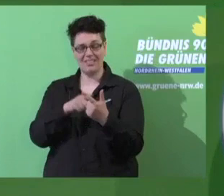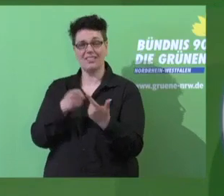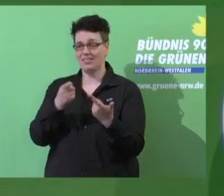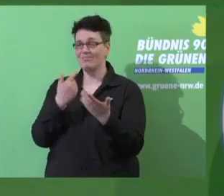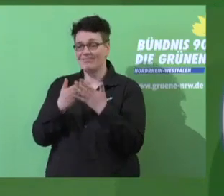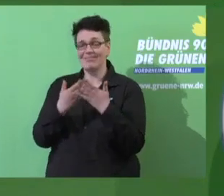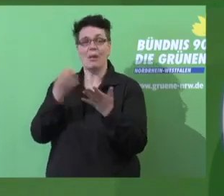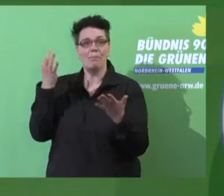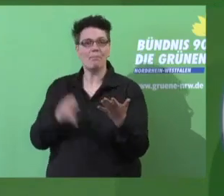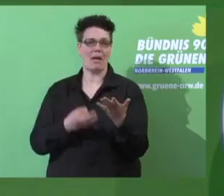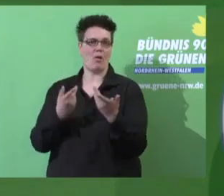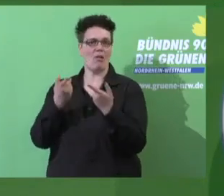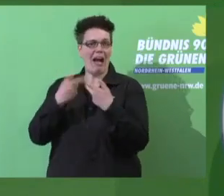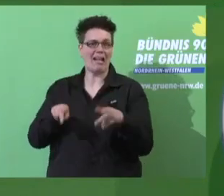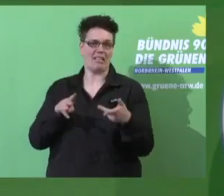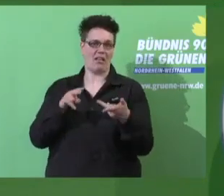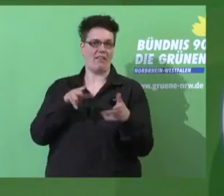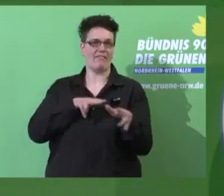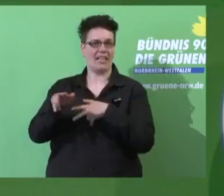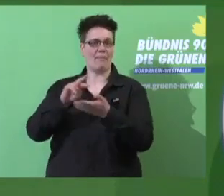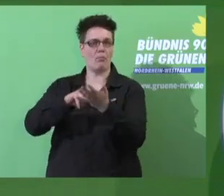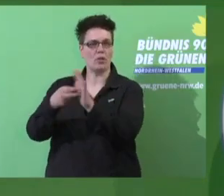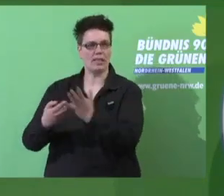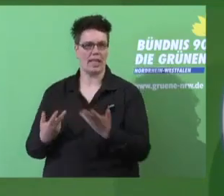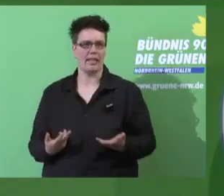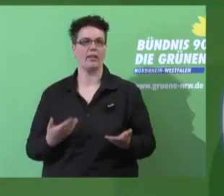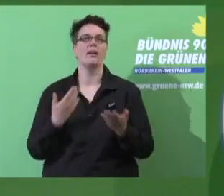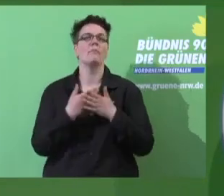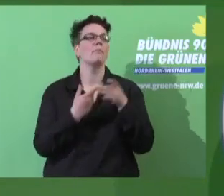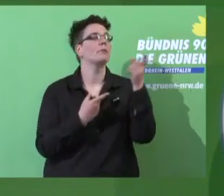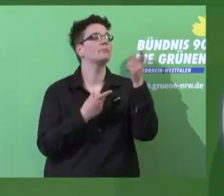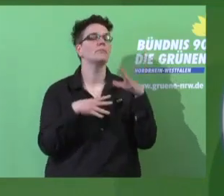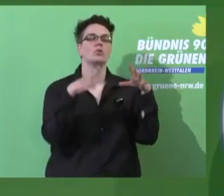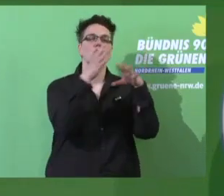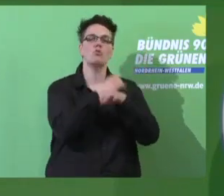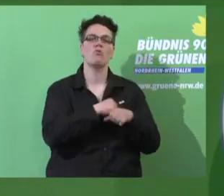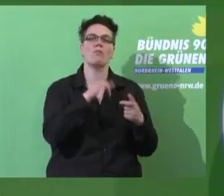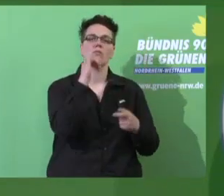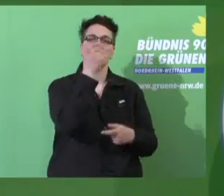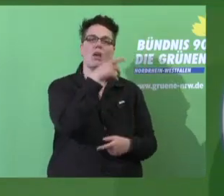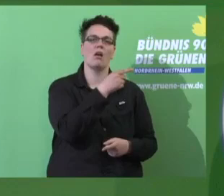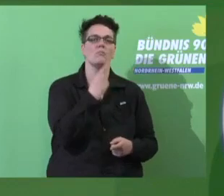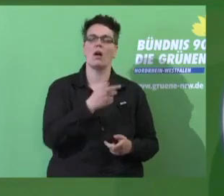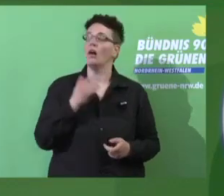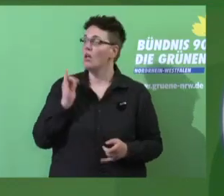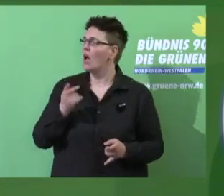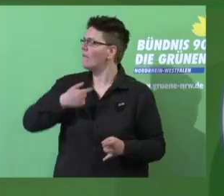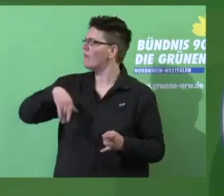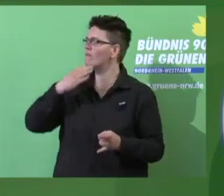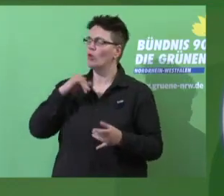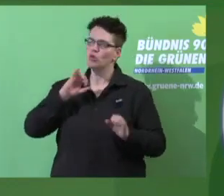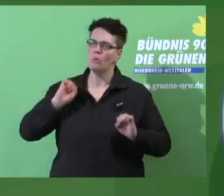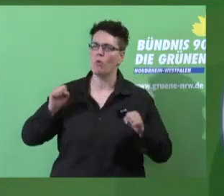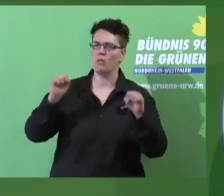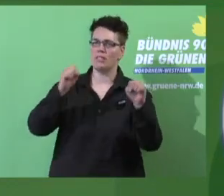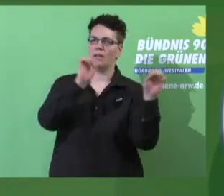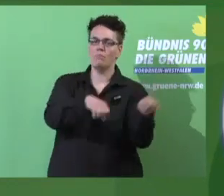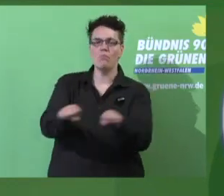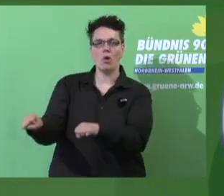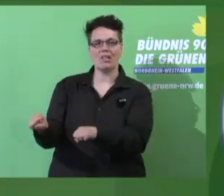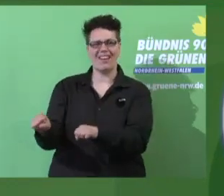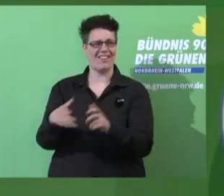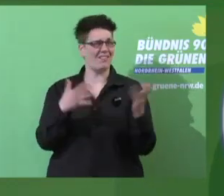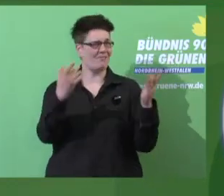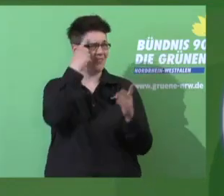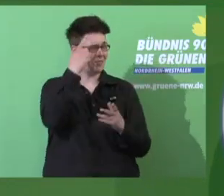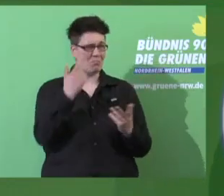Wenn Schwarz-Gelb davon spricht, dass sie Mobilität ermöglichen wollen, meinen sie damit, sie wollen Straßen